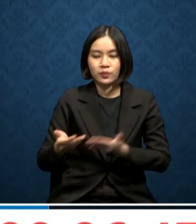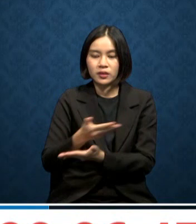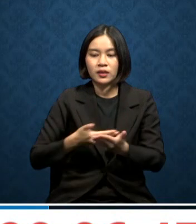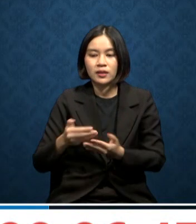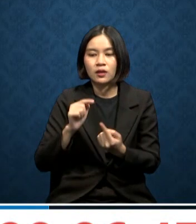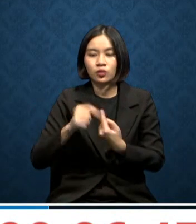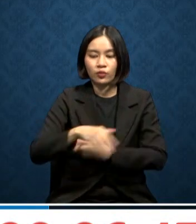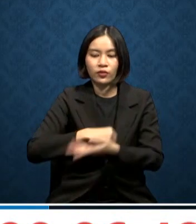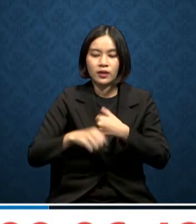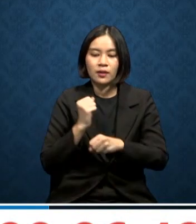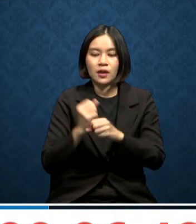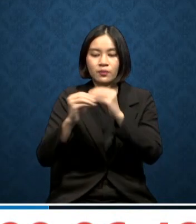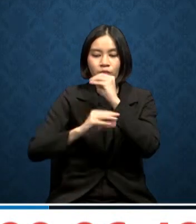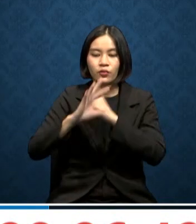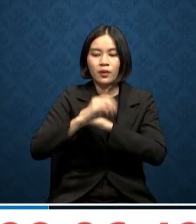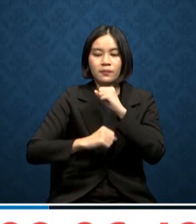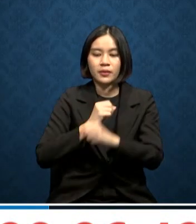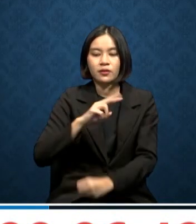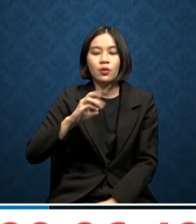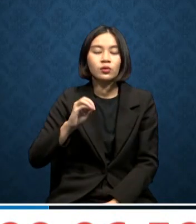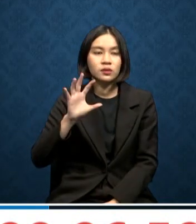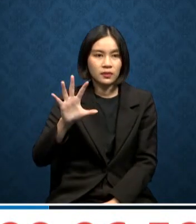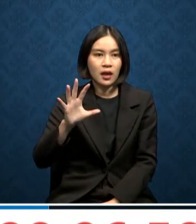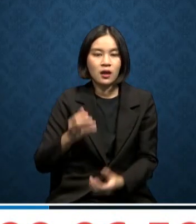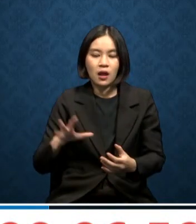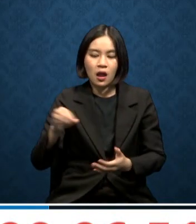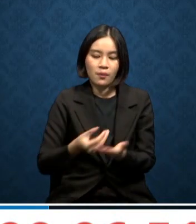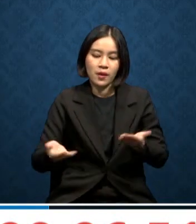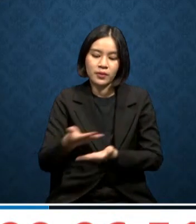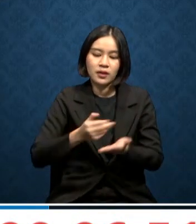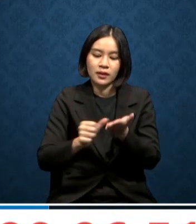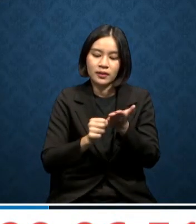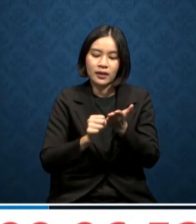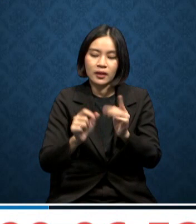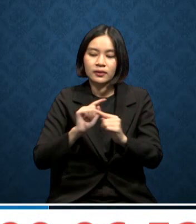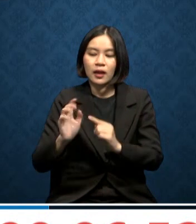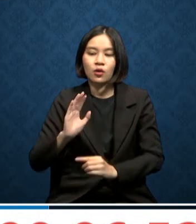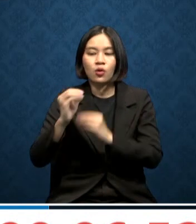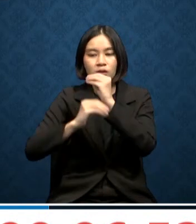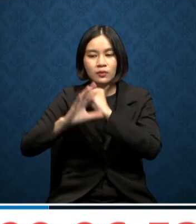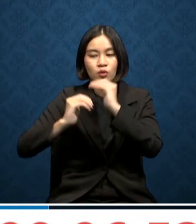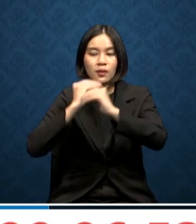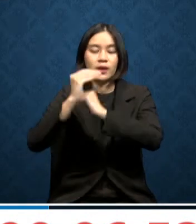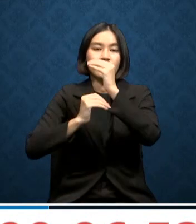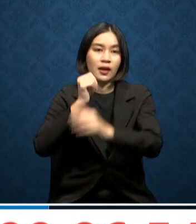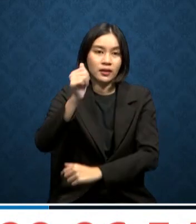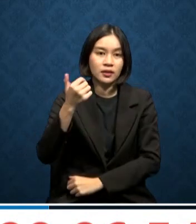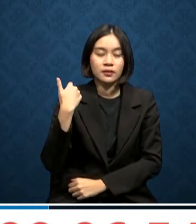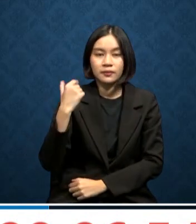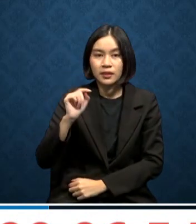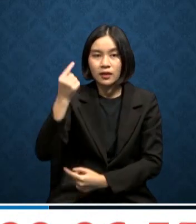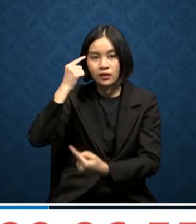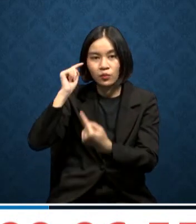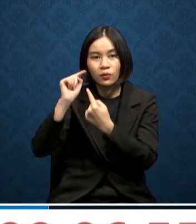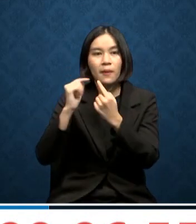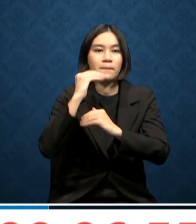่างรายงานปฏิบัติการก.ส.ช. ไปจำปี 2015มาพิญญาปรบปุงการเดมใงานของสำนังส.ช. ให้ดย่งขึ้นอีทั้งยัได้ม่ง